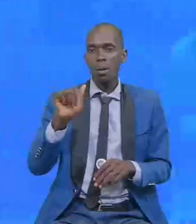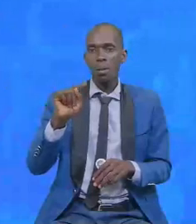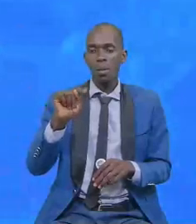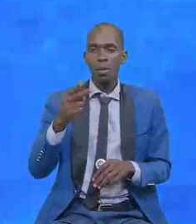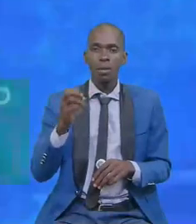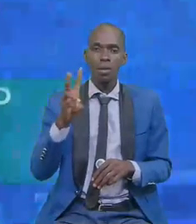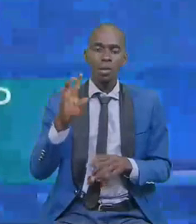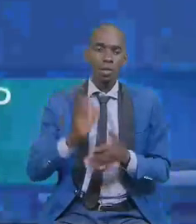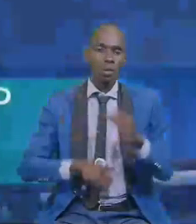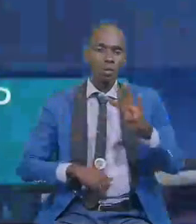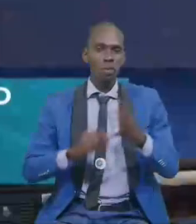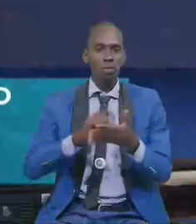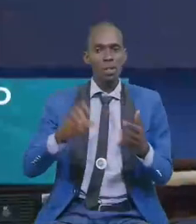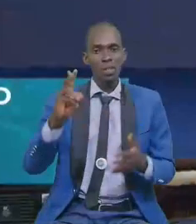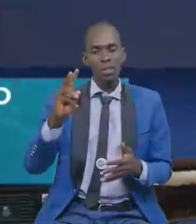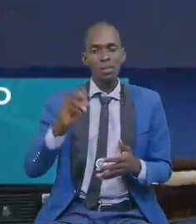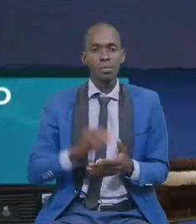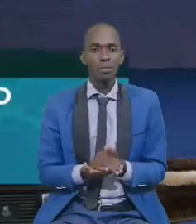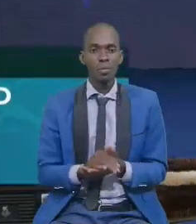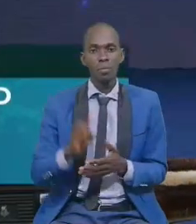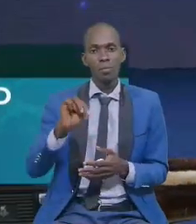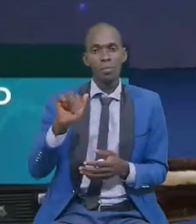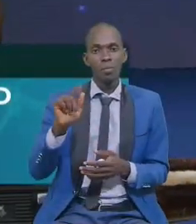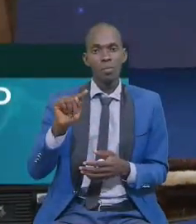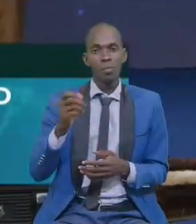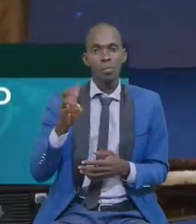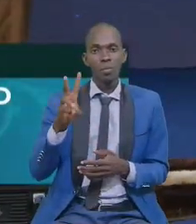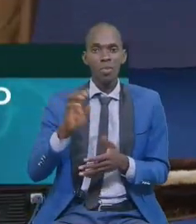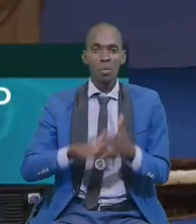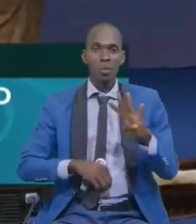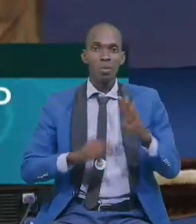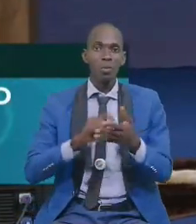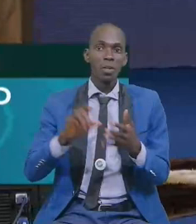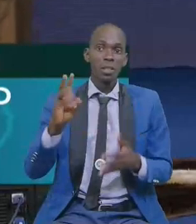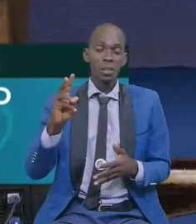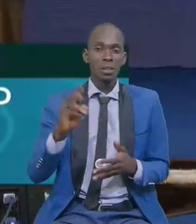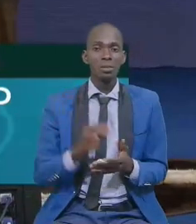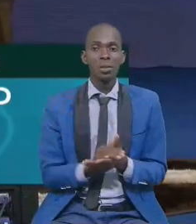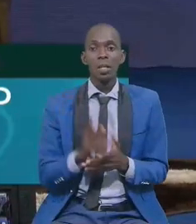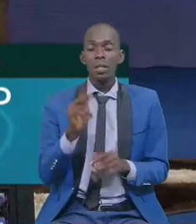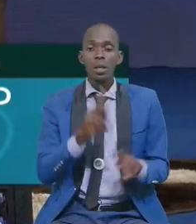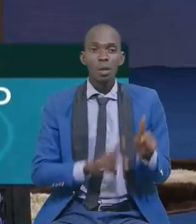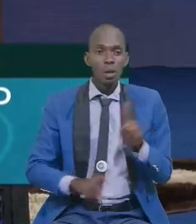Voyons Matthieu 4, verset 16. Matthieu 4, 16.